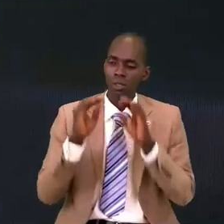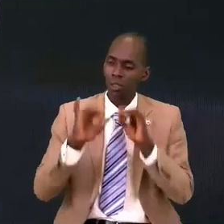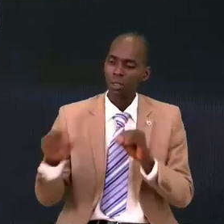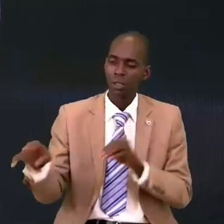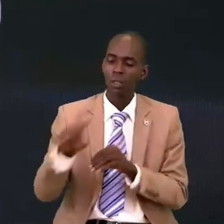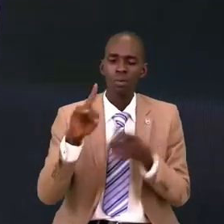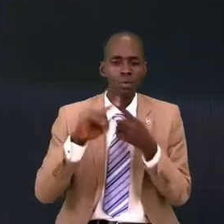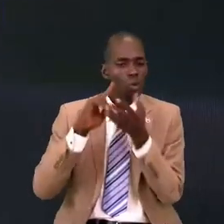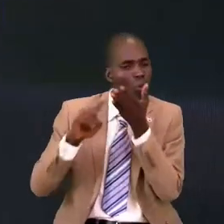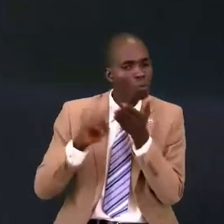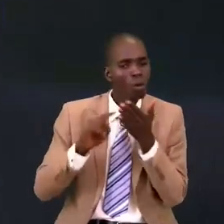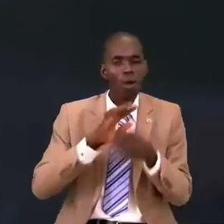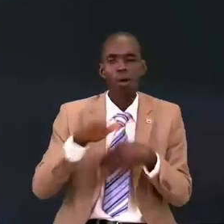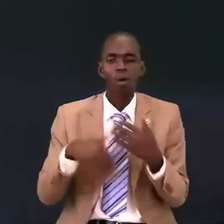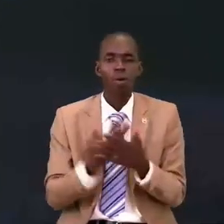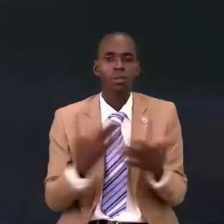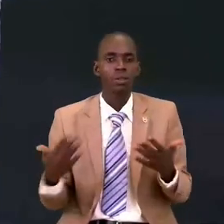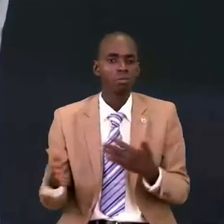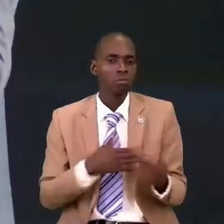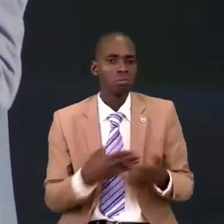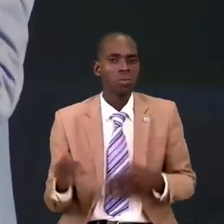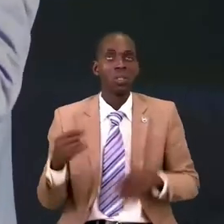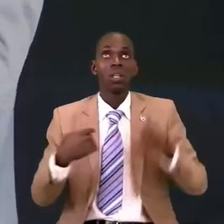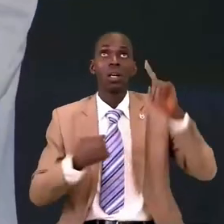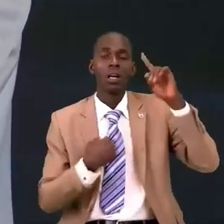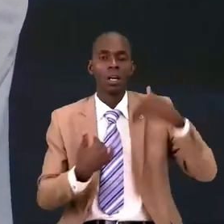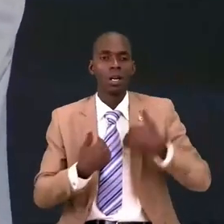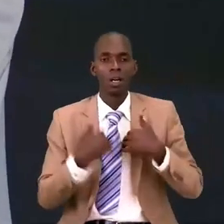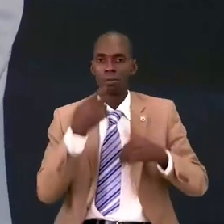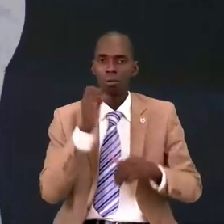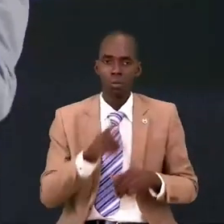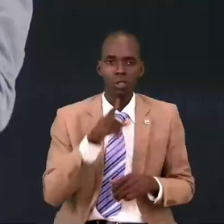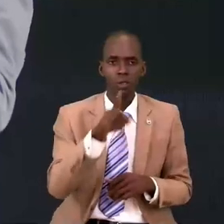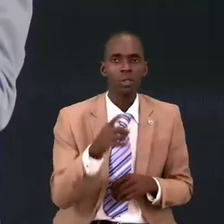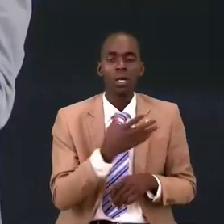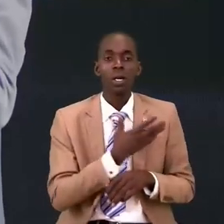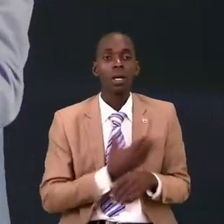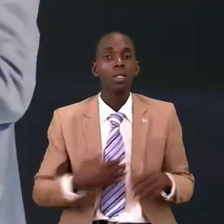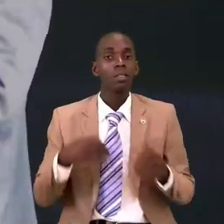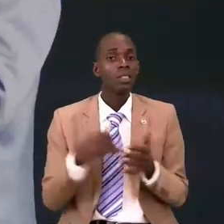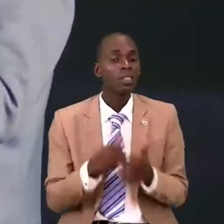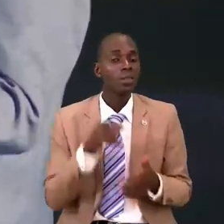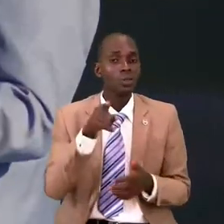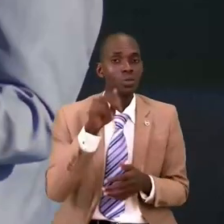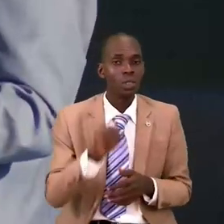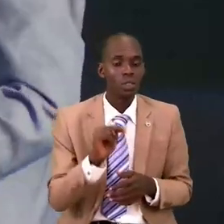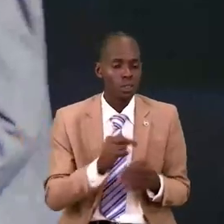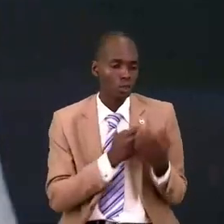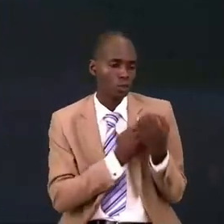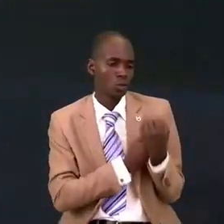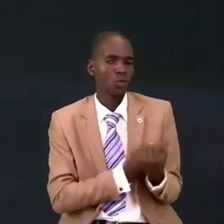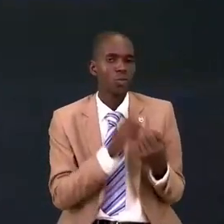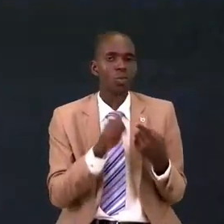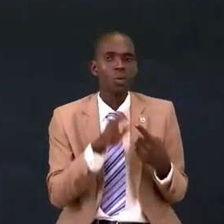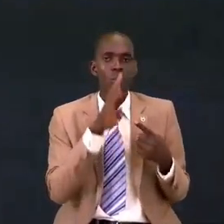je suis avec vous. Il faut du courage afin donc de pouvoir aller vers ces pharisiens, d'aller vers